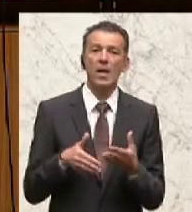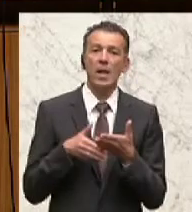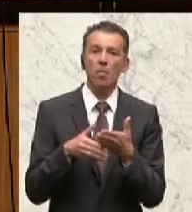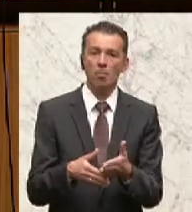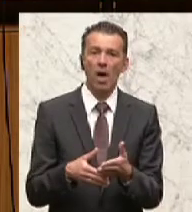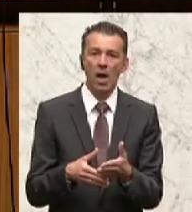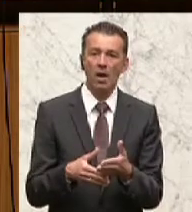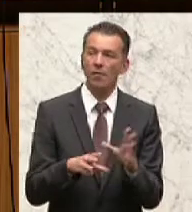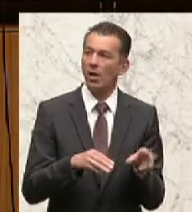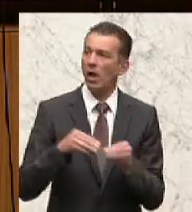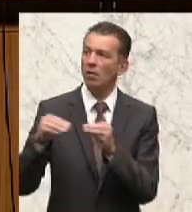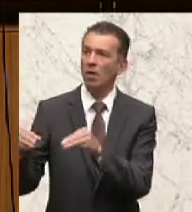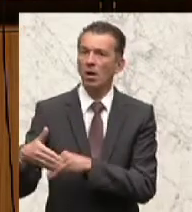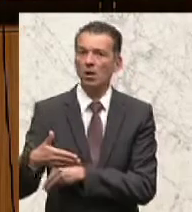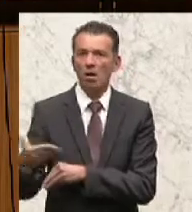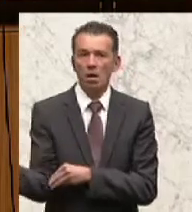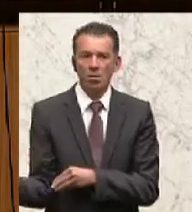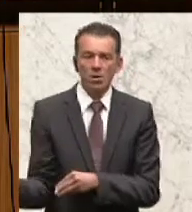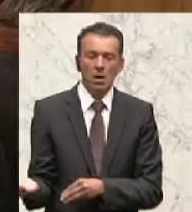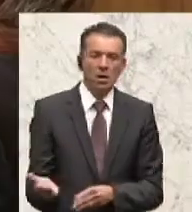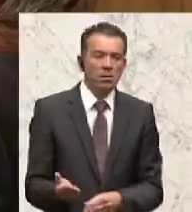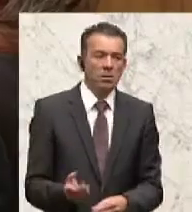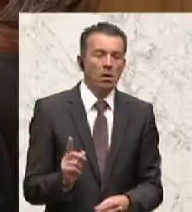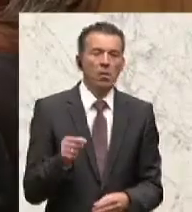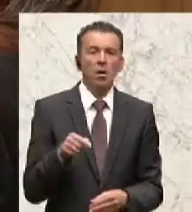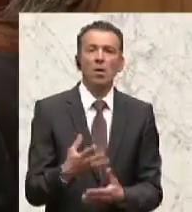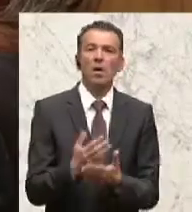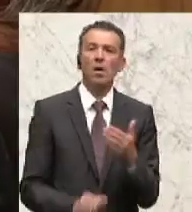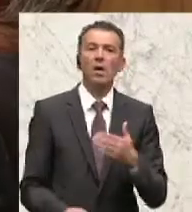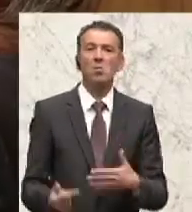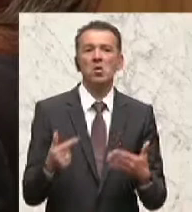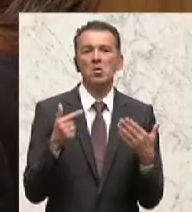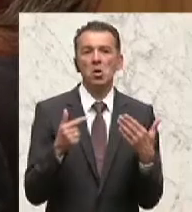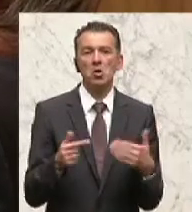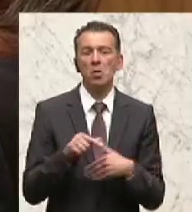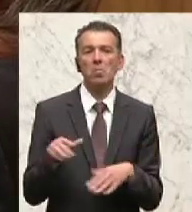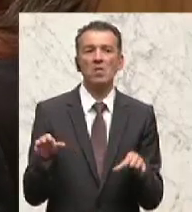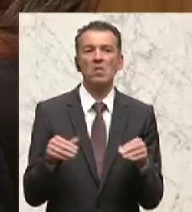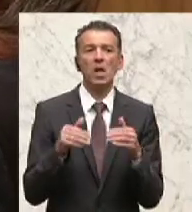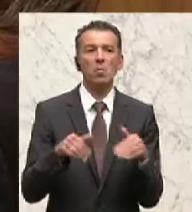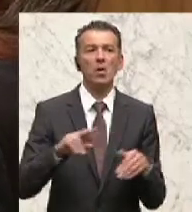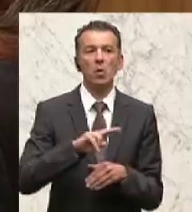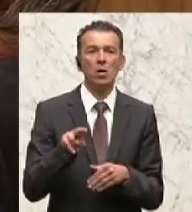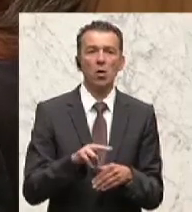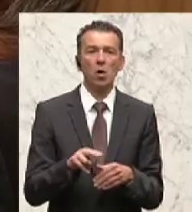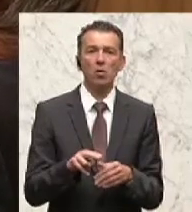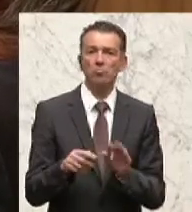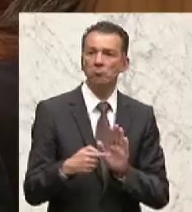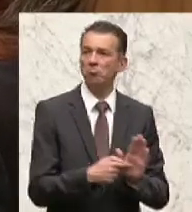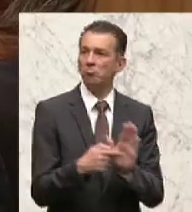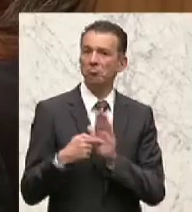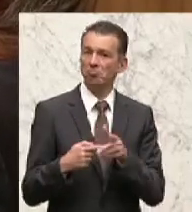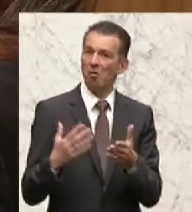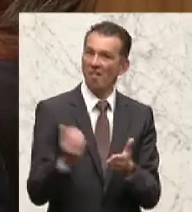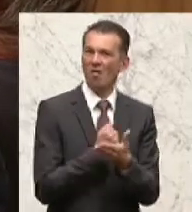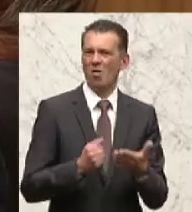zu transferieren, aber hier ein Ergebnis von 7 bis 10 Millionen Euro als Erfolg zu verkaufen. Das müssen